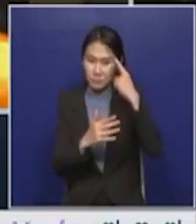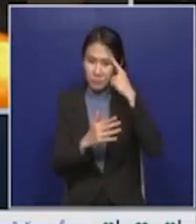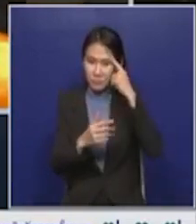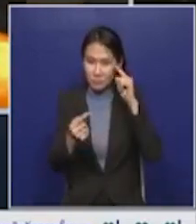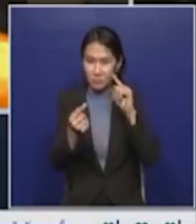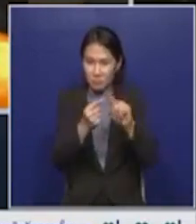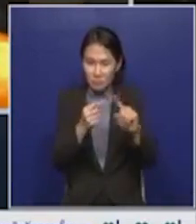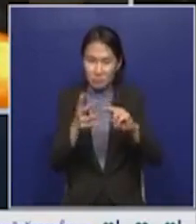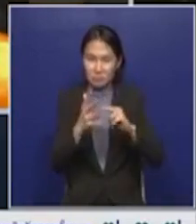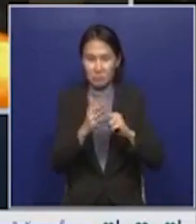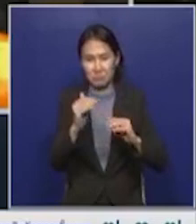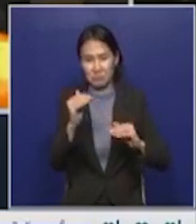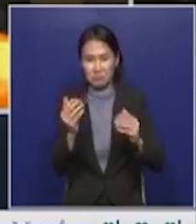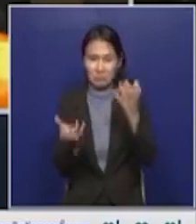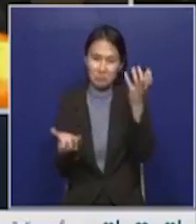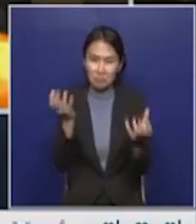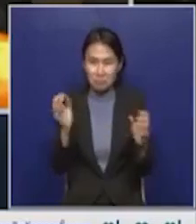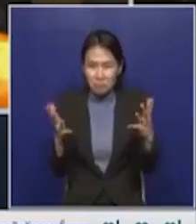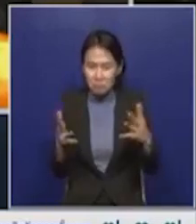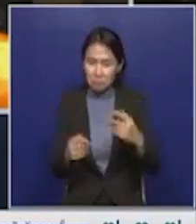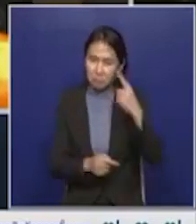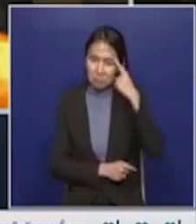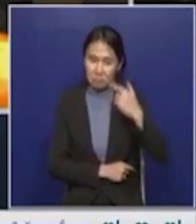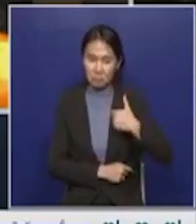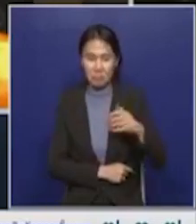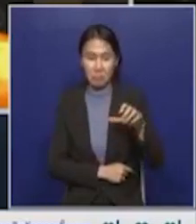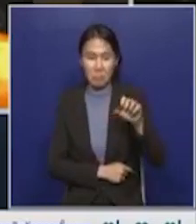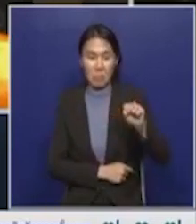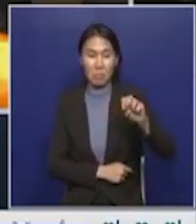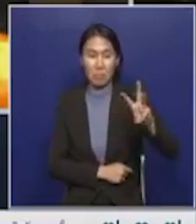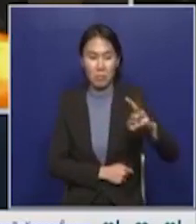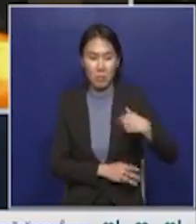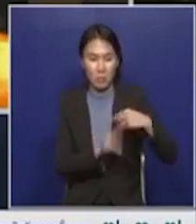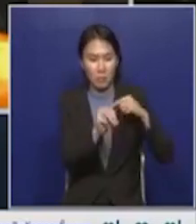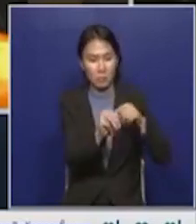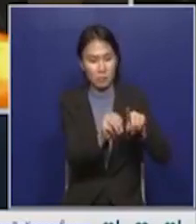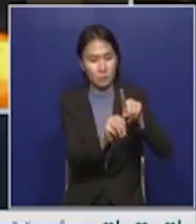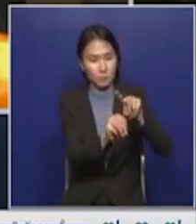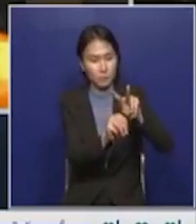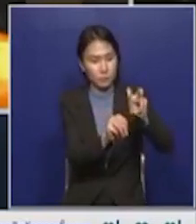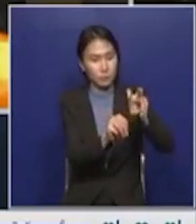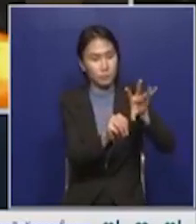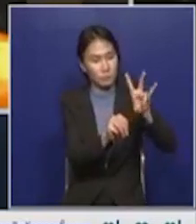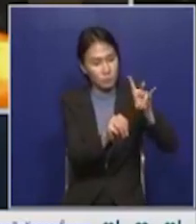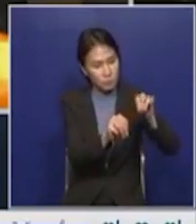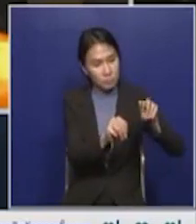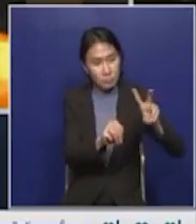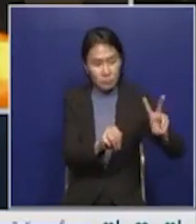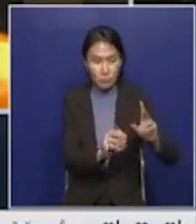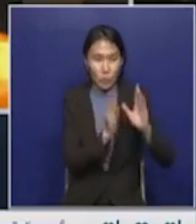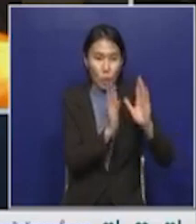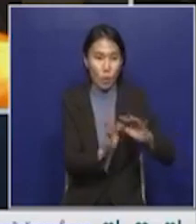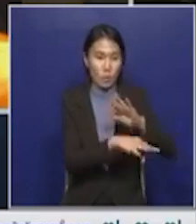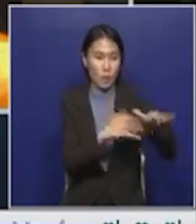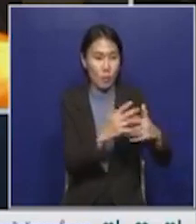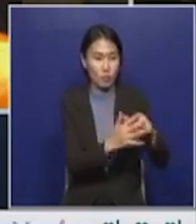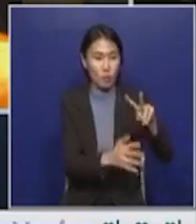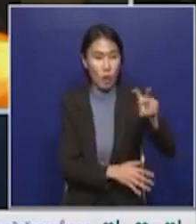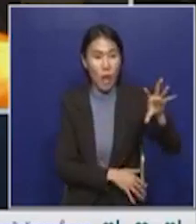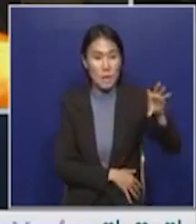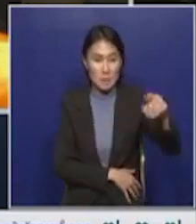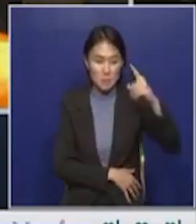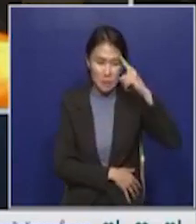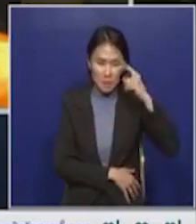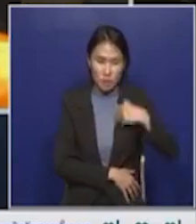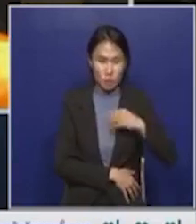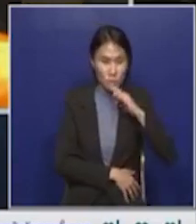อำนาจไม่เป็นธรรมครับที่ทำมีการตั้งสวตามมาตรา 272 250คนมาโหวตใน